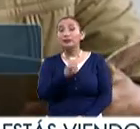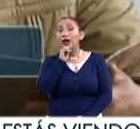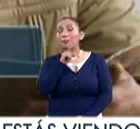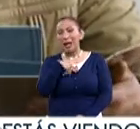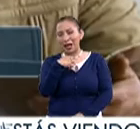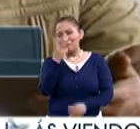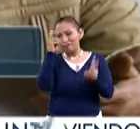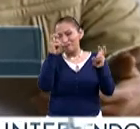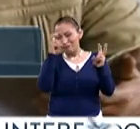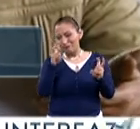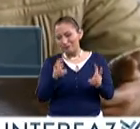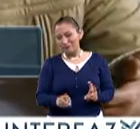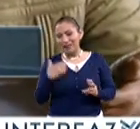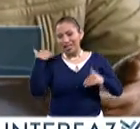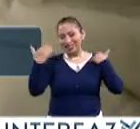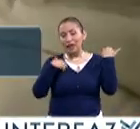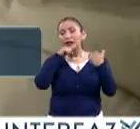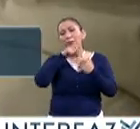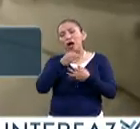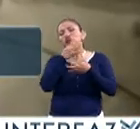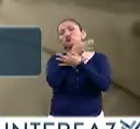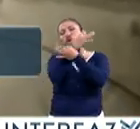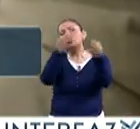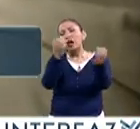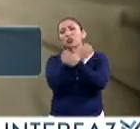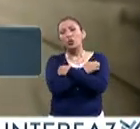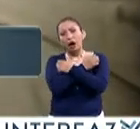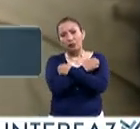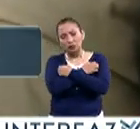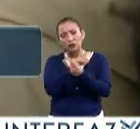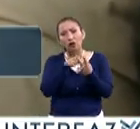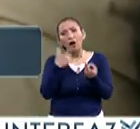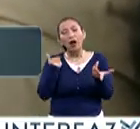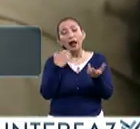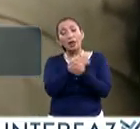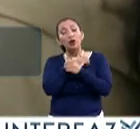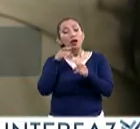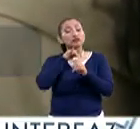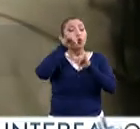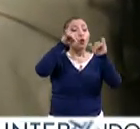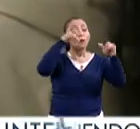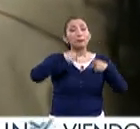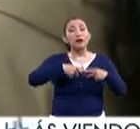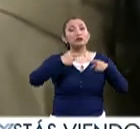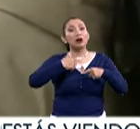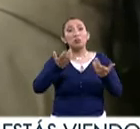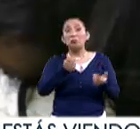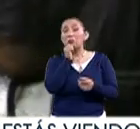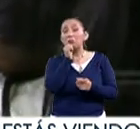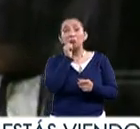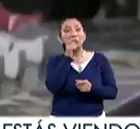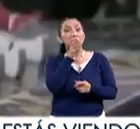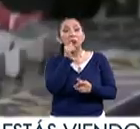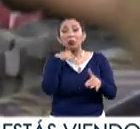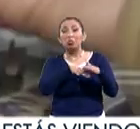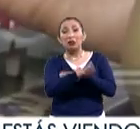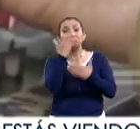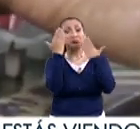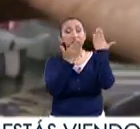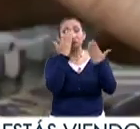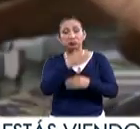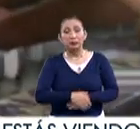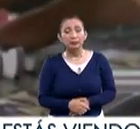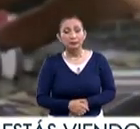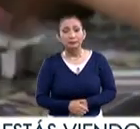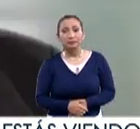de los programas de entretenimiento, se transmiten programas educativos, llevando educación a los habitantes que no han tenido posibilidad de asistir a la